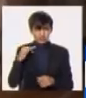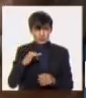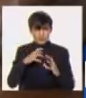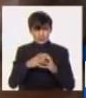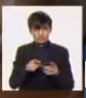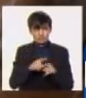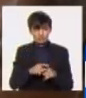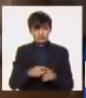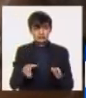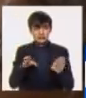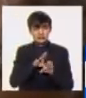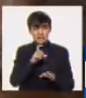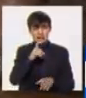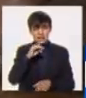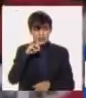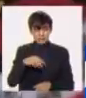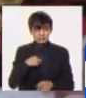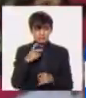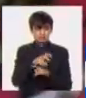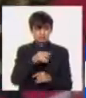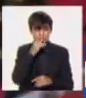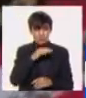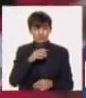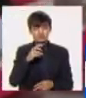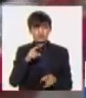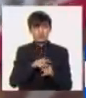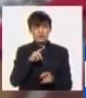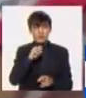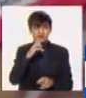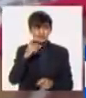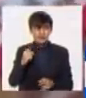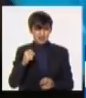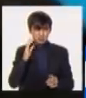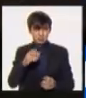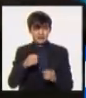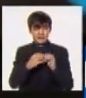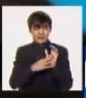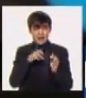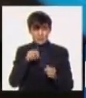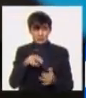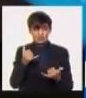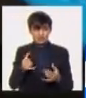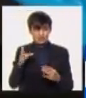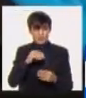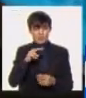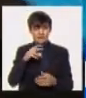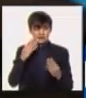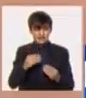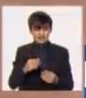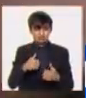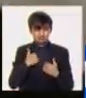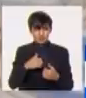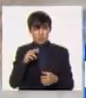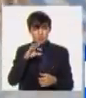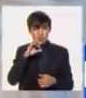мира закрыли храмы, мы не можем прийти. Пасху православные будут отмечать 19 апреля, а сегодня Страстная пятница, продолжается